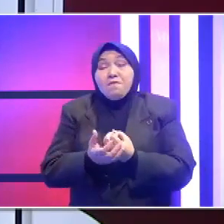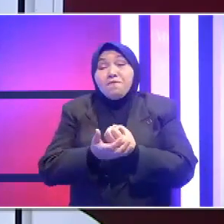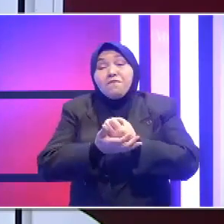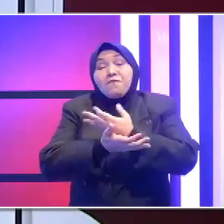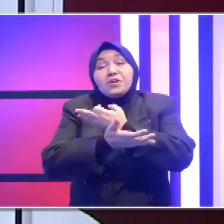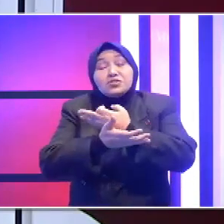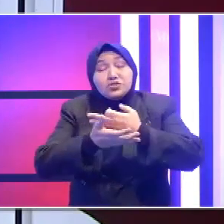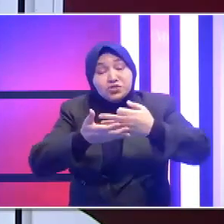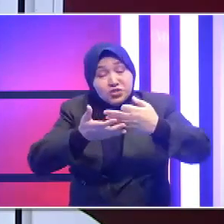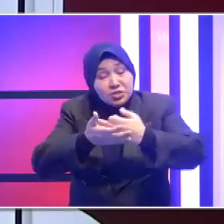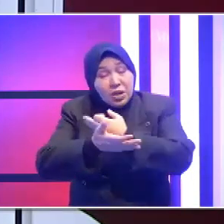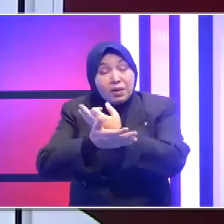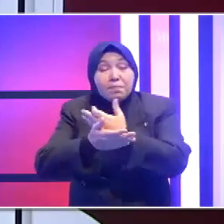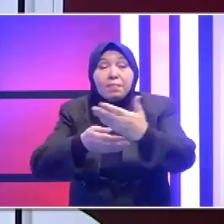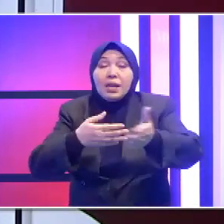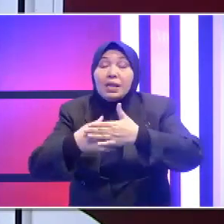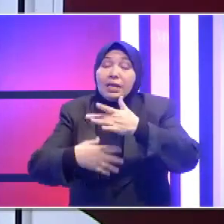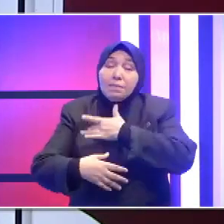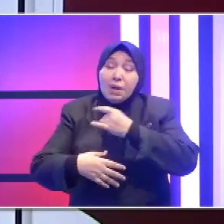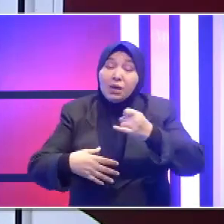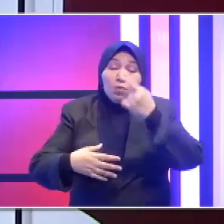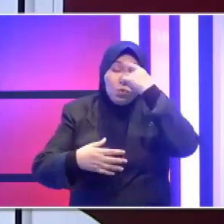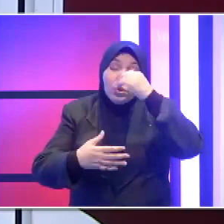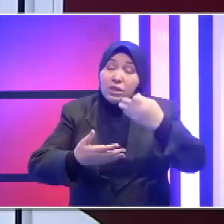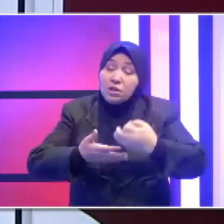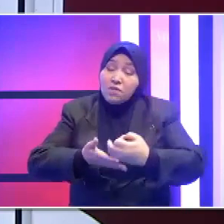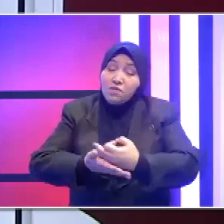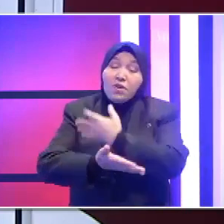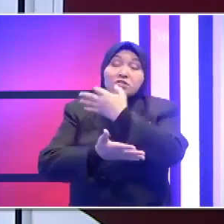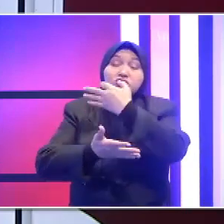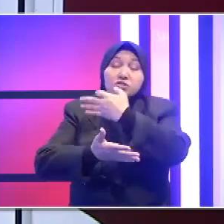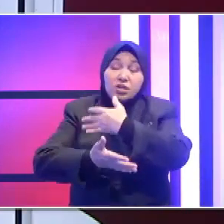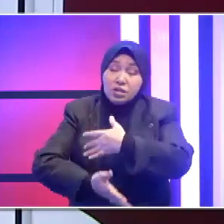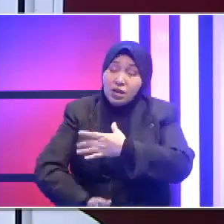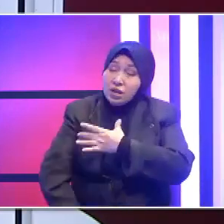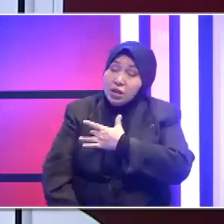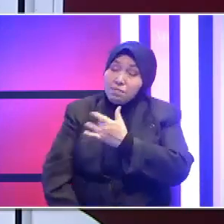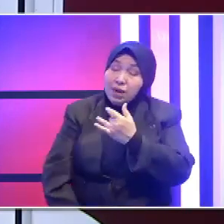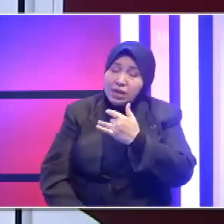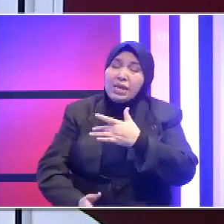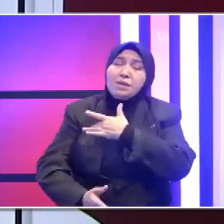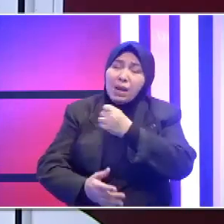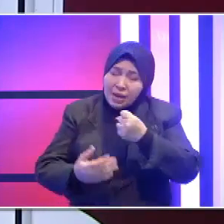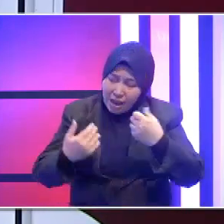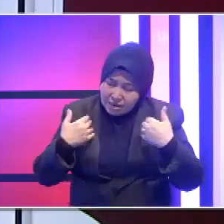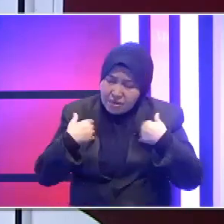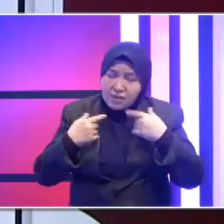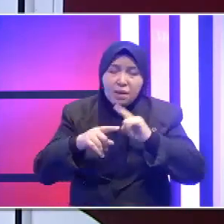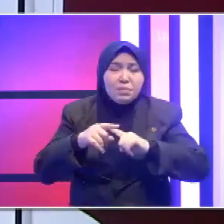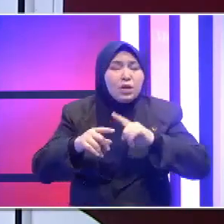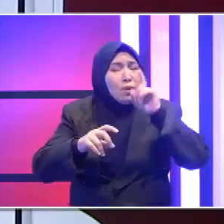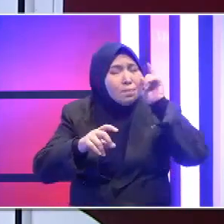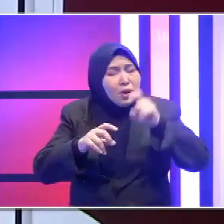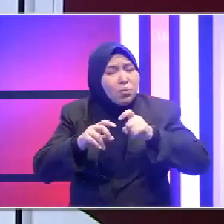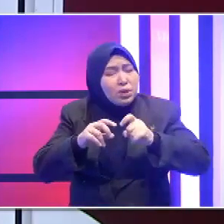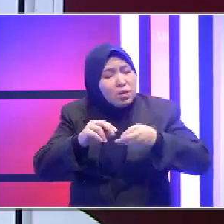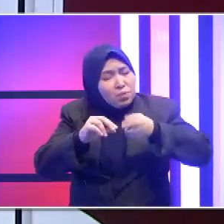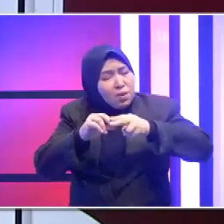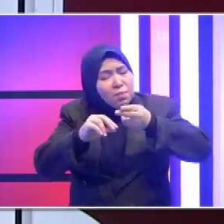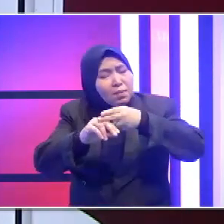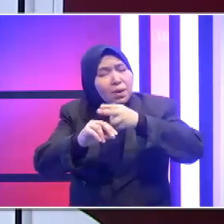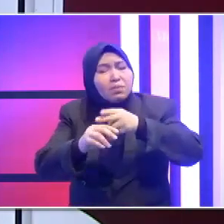hidupnya kita baca Quran ini untuk kita menyegarkan iman kita iman ada tetapi ia perlu di dinaikkan balik karena